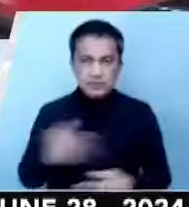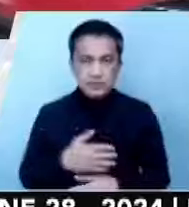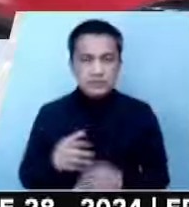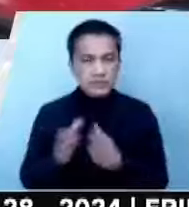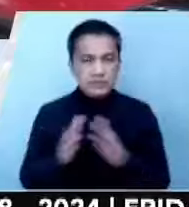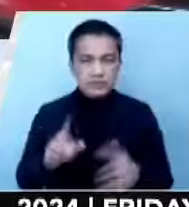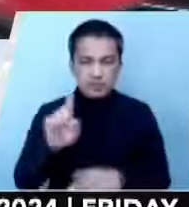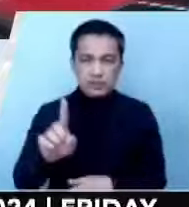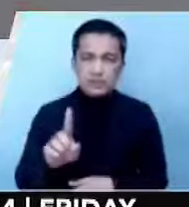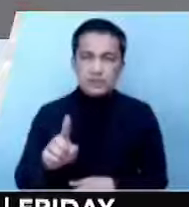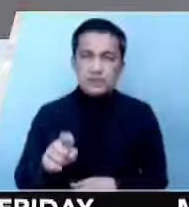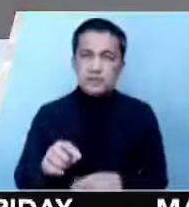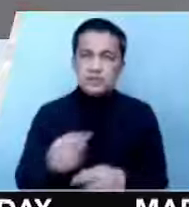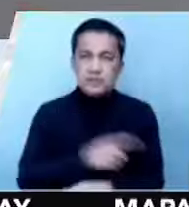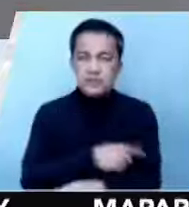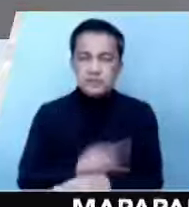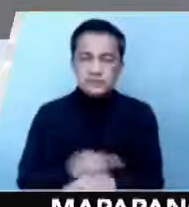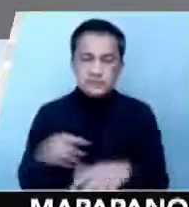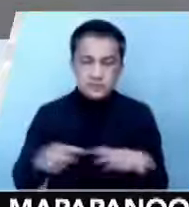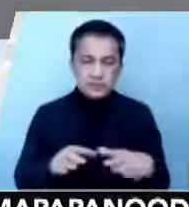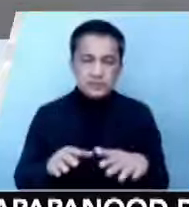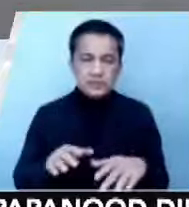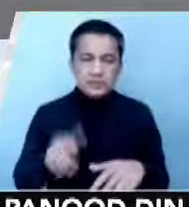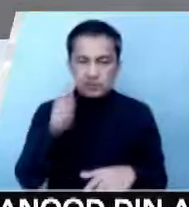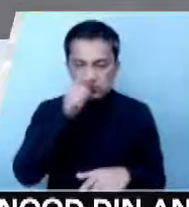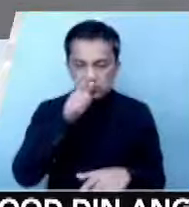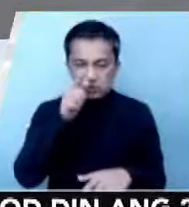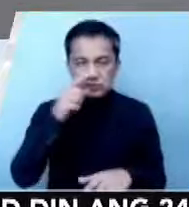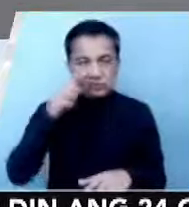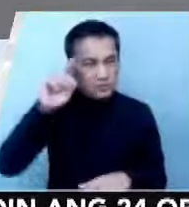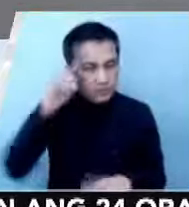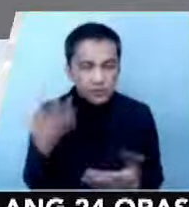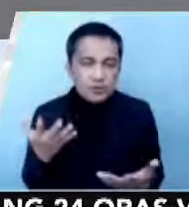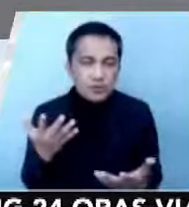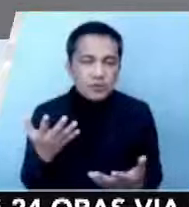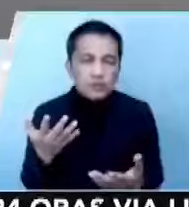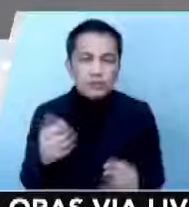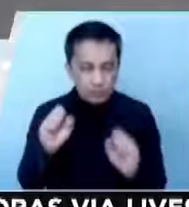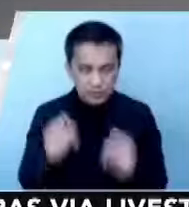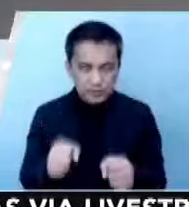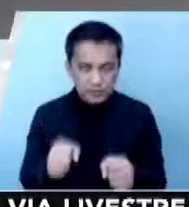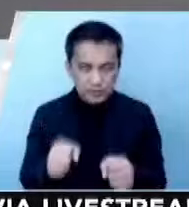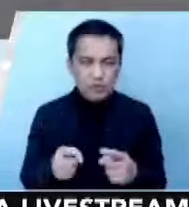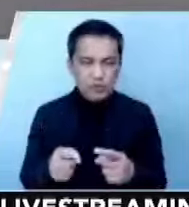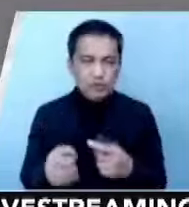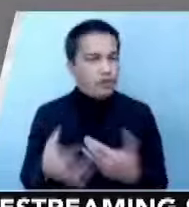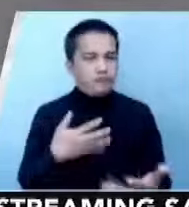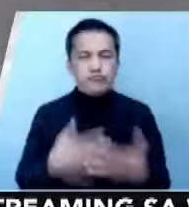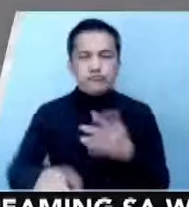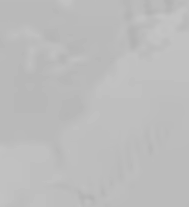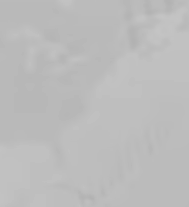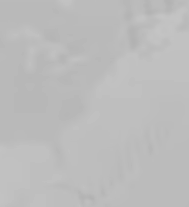o malakas na lindol sa Luzon na hindi tiyak kung kailan pero posibleng mangyari anumang panahon.